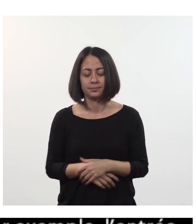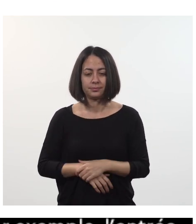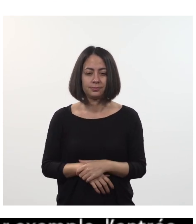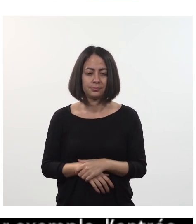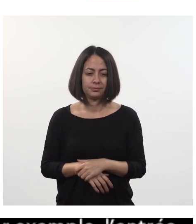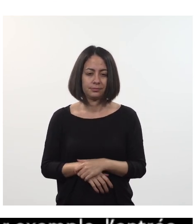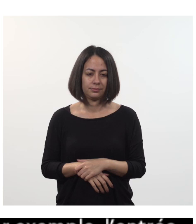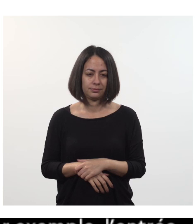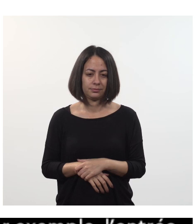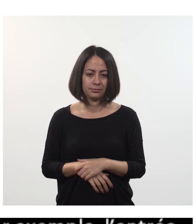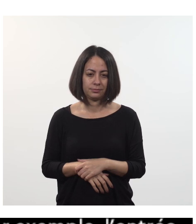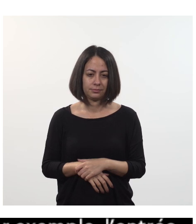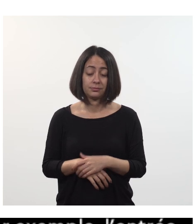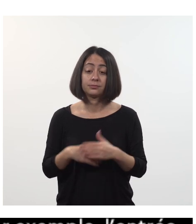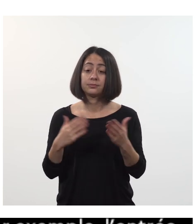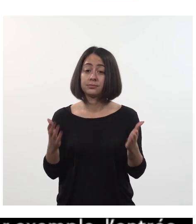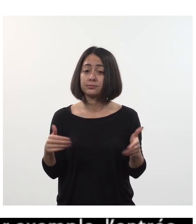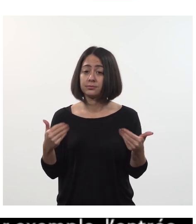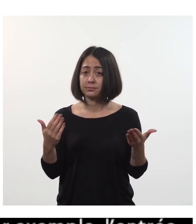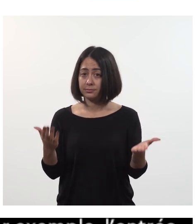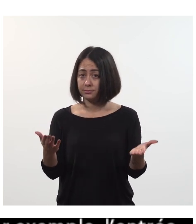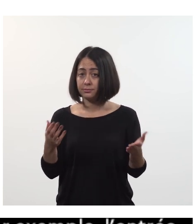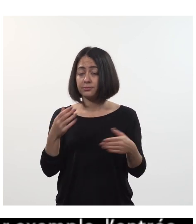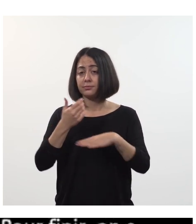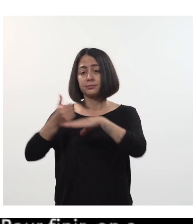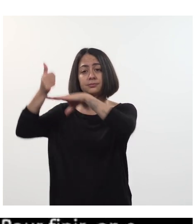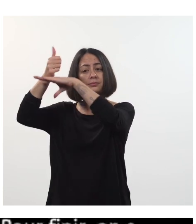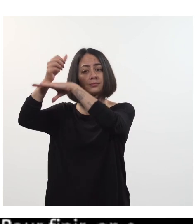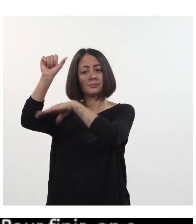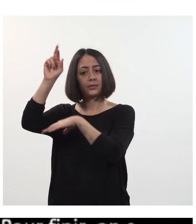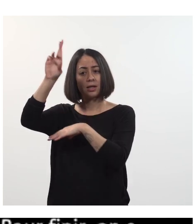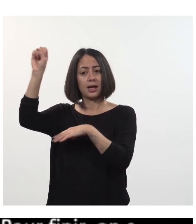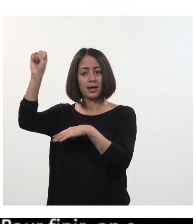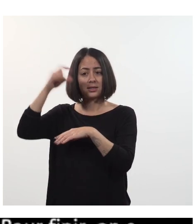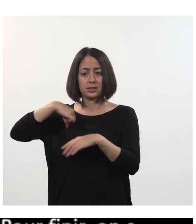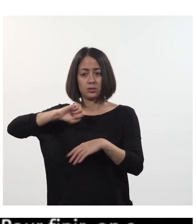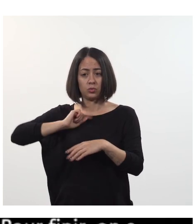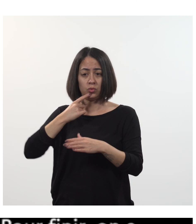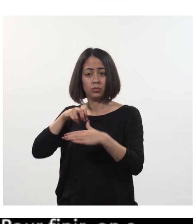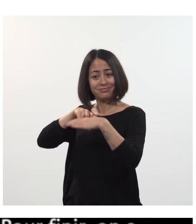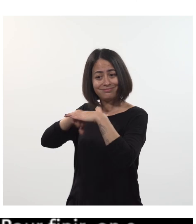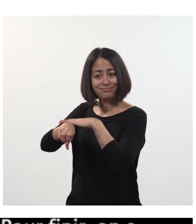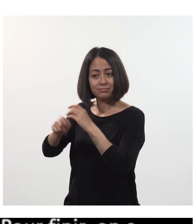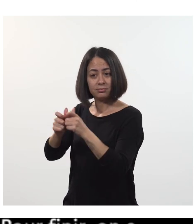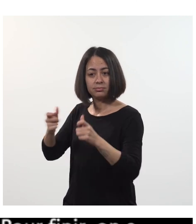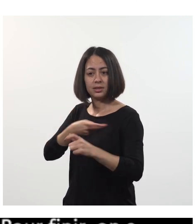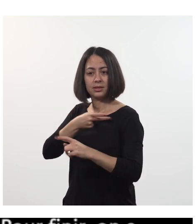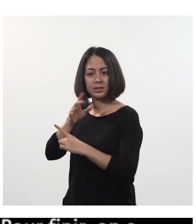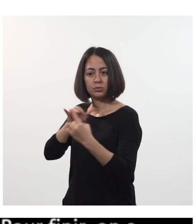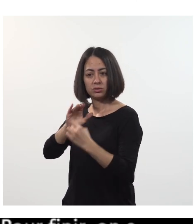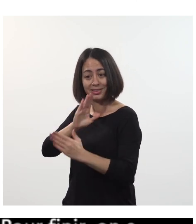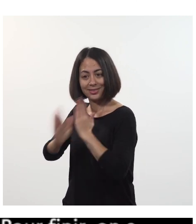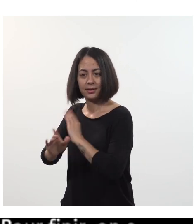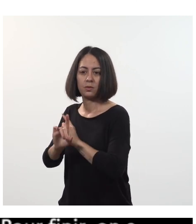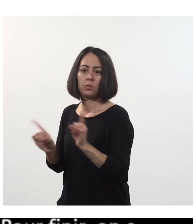Ensuite, donc, on a eu la demande de l'ARS, étant donné qu'on n'intervient plus directement dans les établissements médico-sociaux, mais qu'on